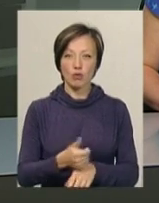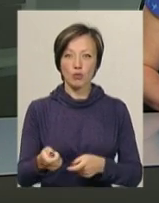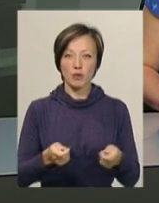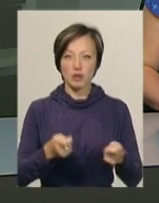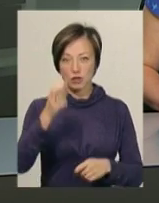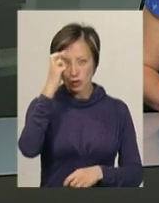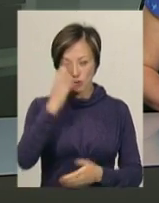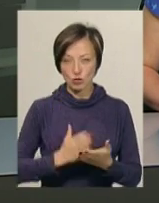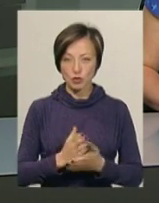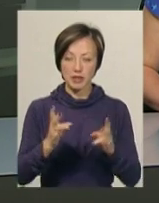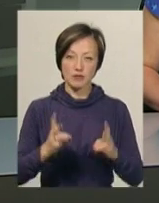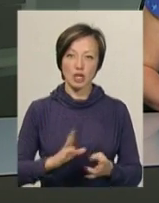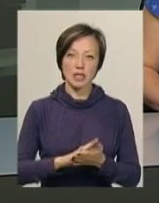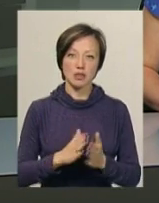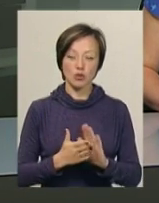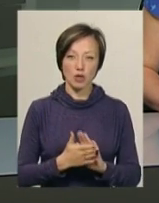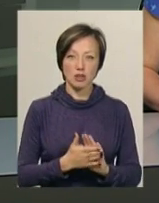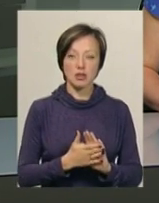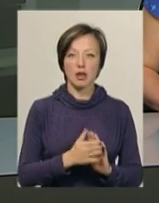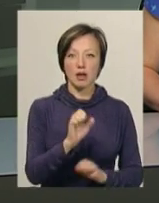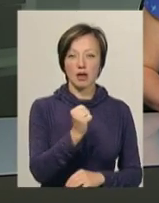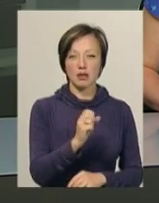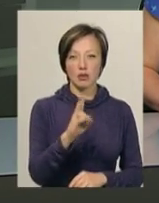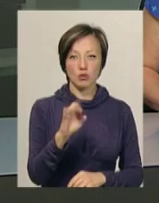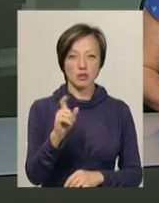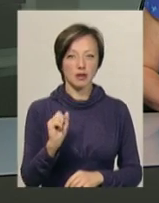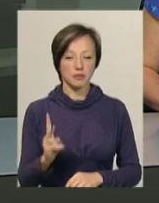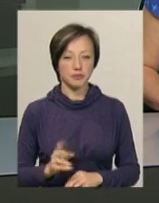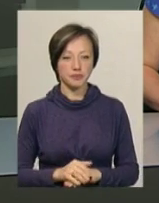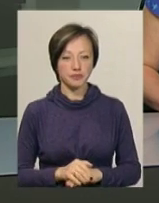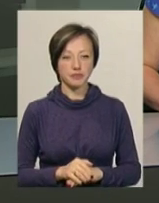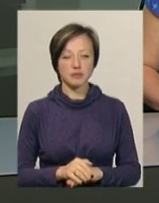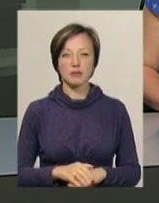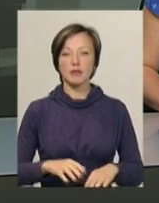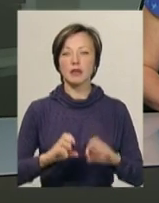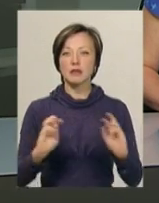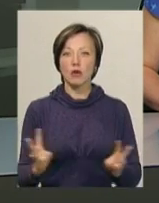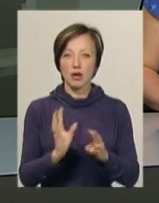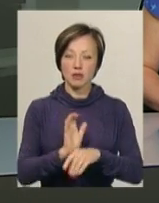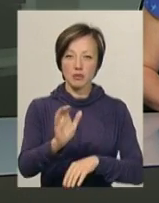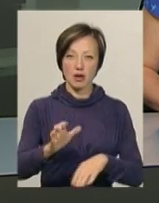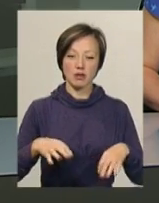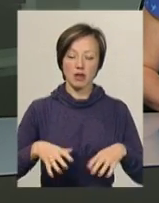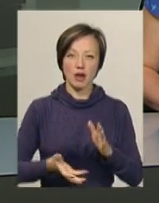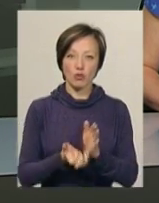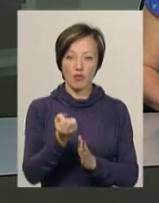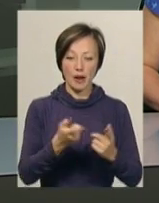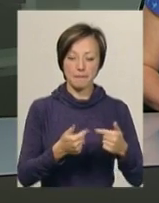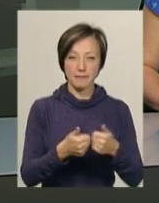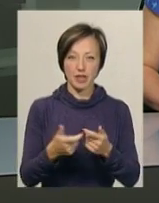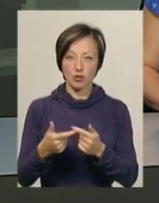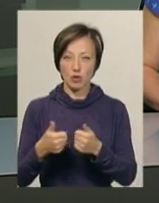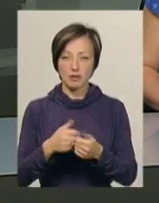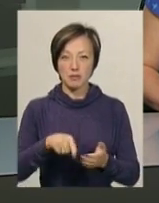управління Державної служби з надзвичайних ситуацій України в Хмельницькій області Андрій Козак. На загоряння були направлені пожежно-рятувальні підрозділи з